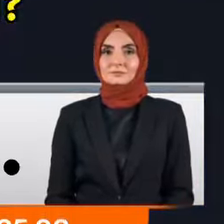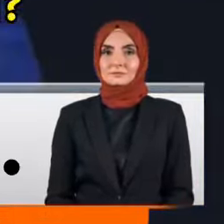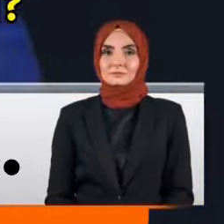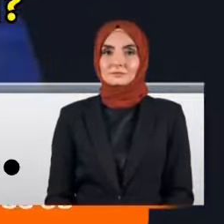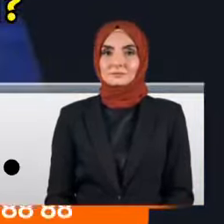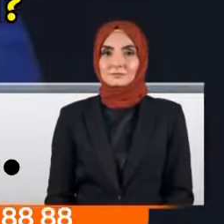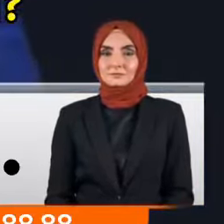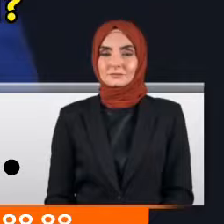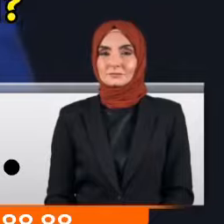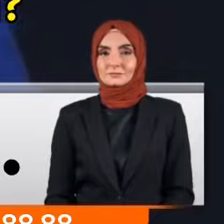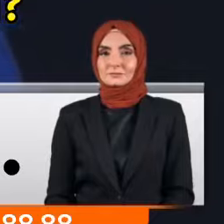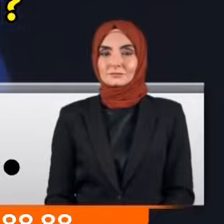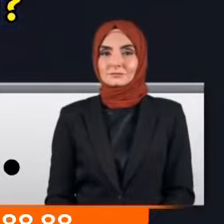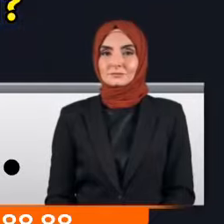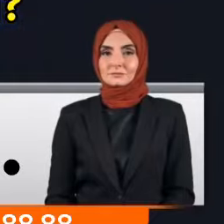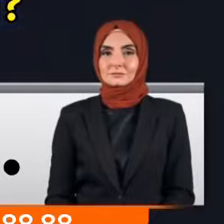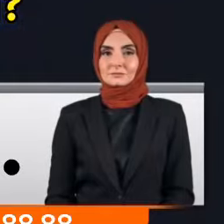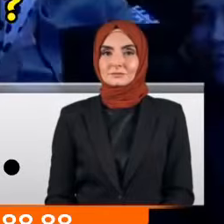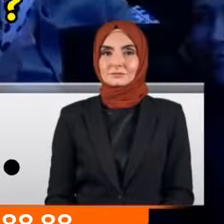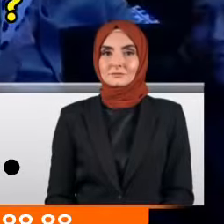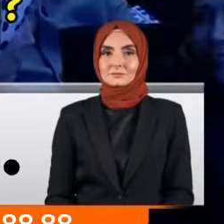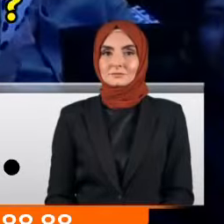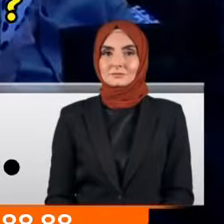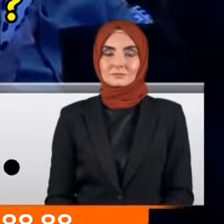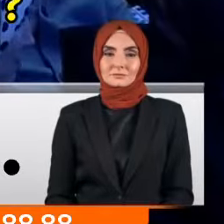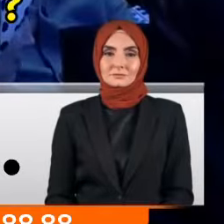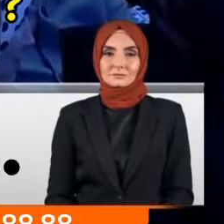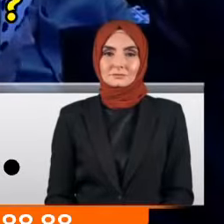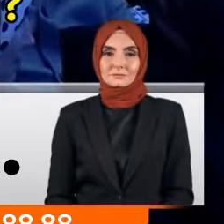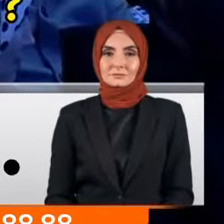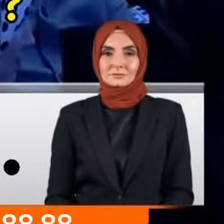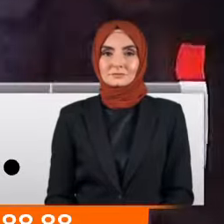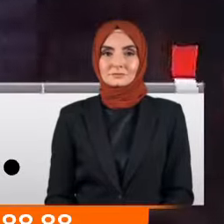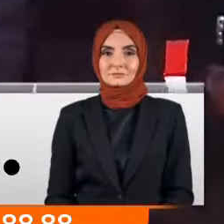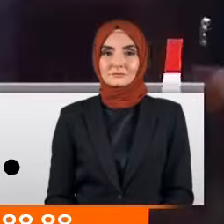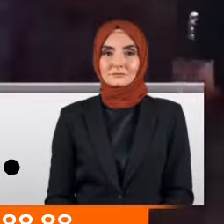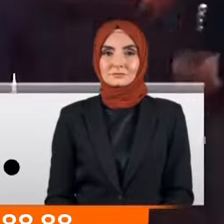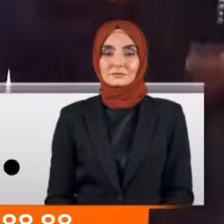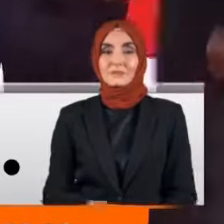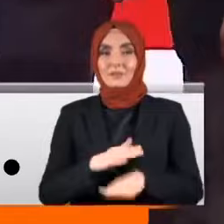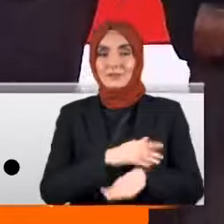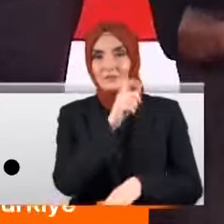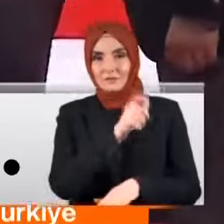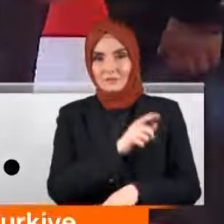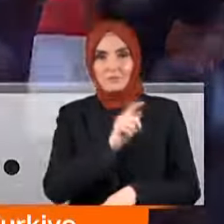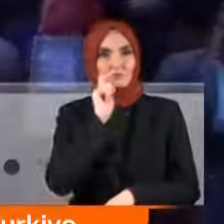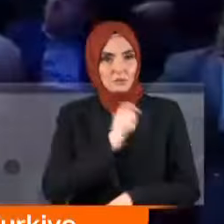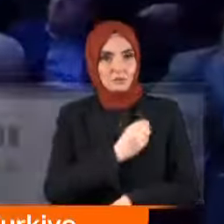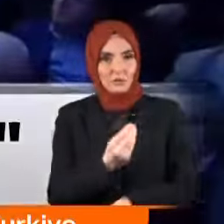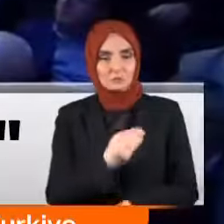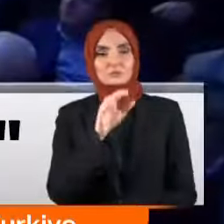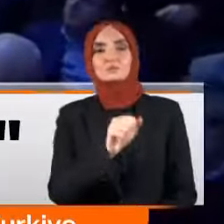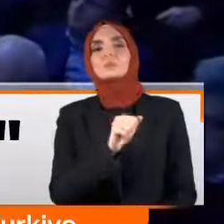yok. Havalanı metro yapacağım sözü vardı. Havalanı metro ile giden gelen var mı? Yavaş verdiği sözleri tutmadı